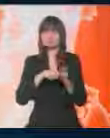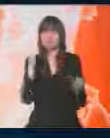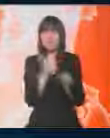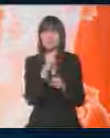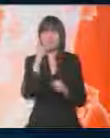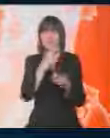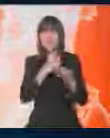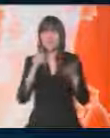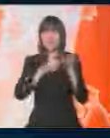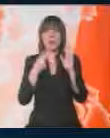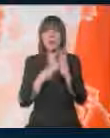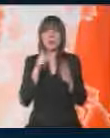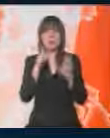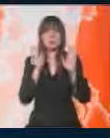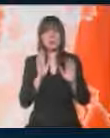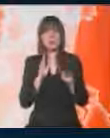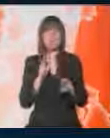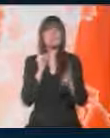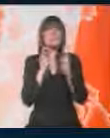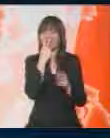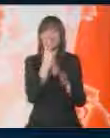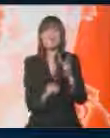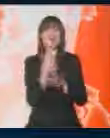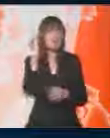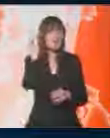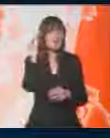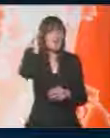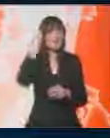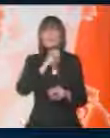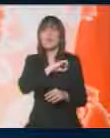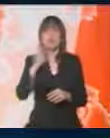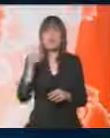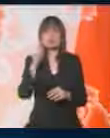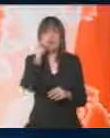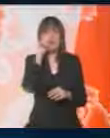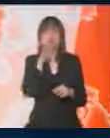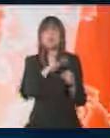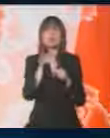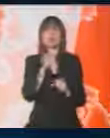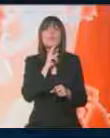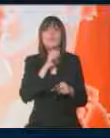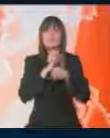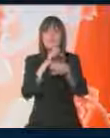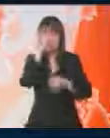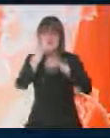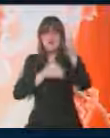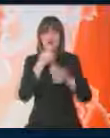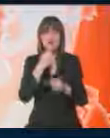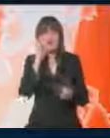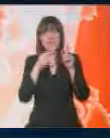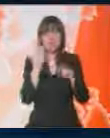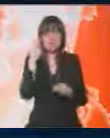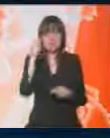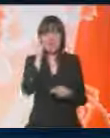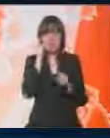tom delu političkog spektra, osporavati. A kako vidite formiranje vlade na Kosovu bez ljudi protiv kojih se vodi istraga? Pa neki od tih